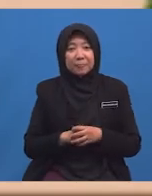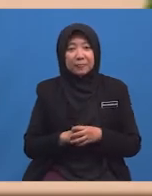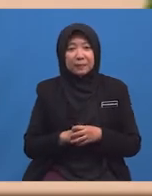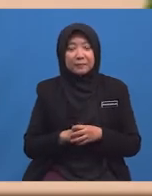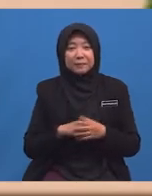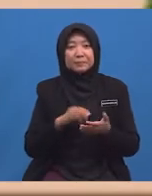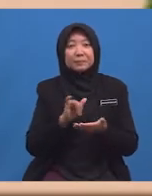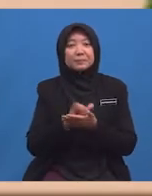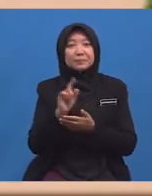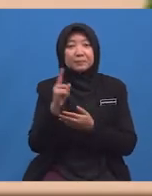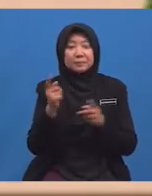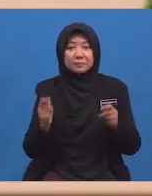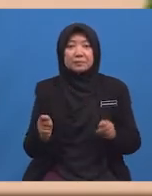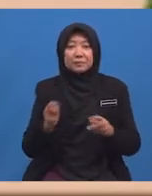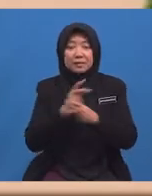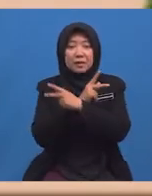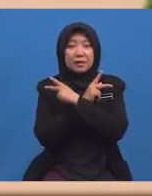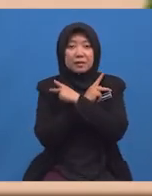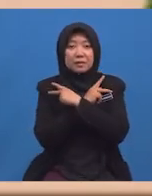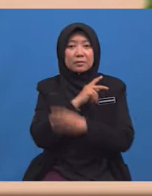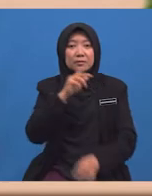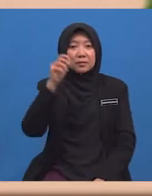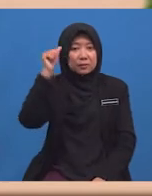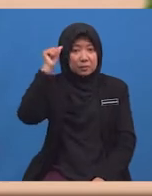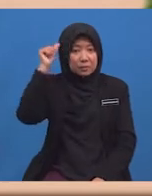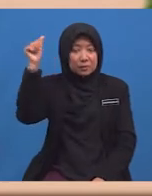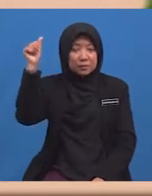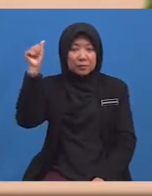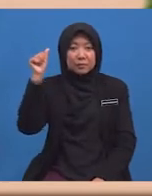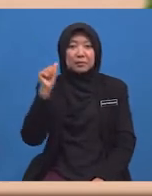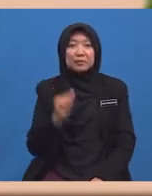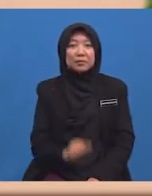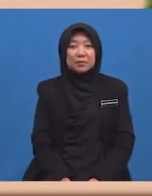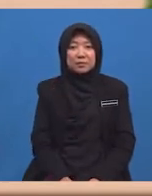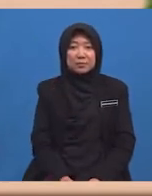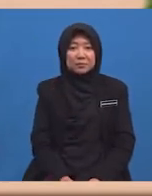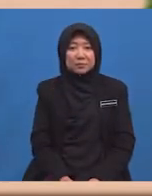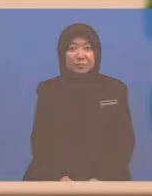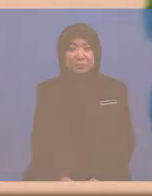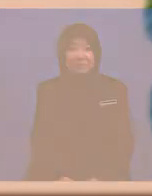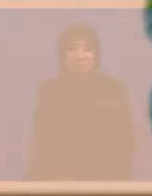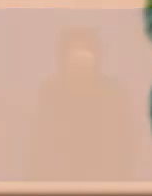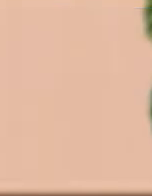Sekian, terima kasih. Assalamualaikum warahmatullahi taala wabarakatuh.